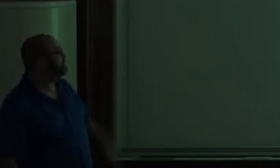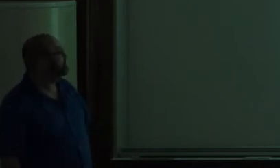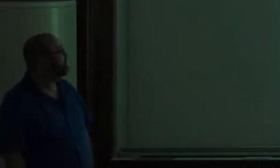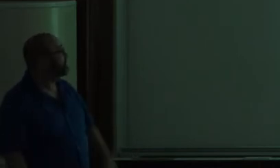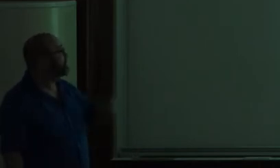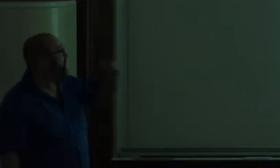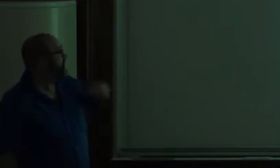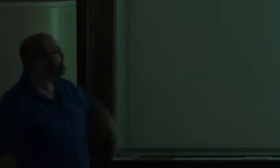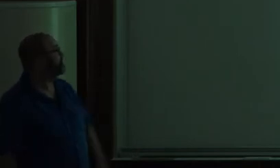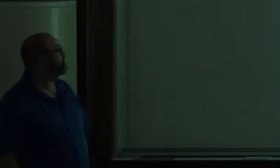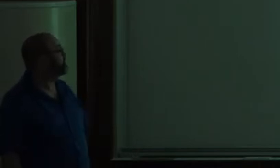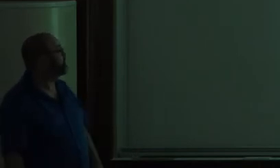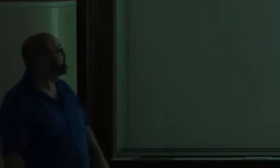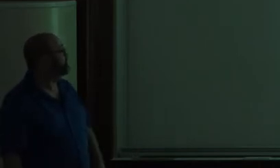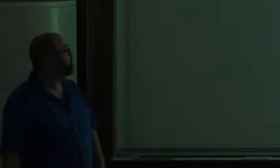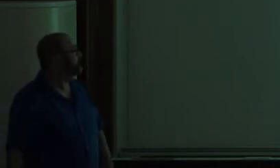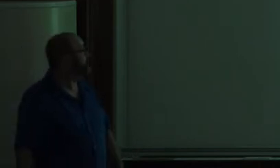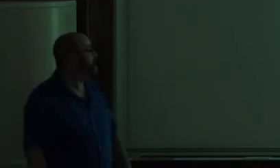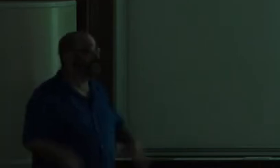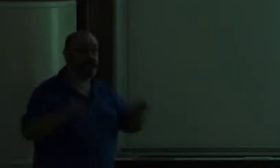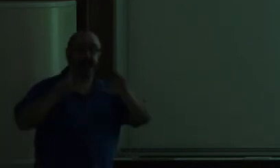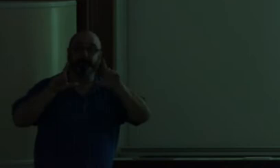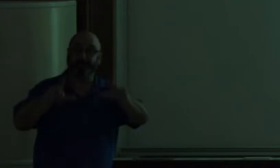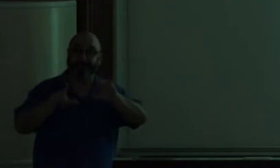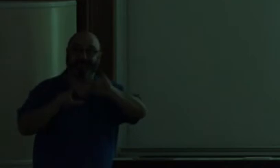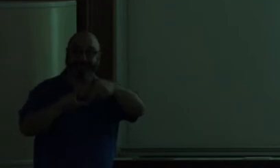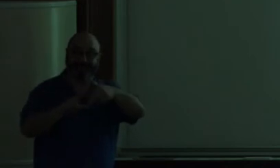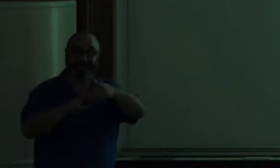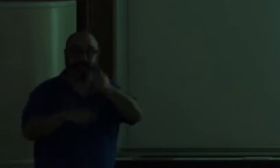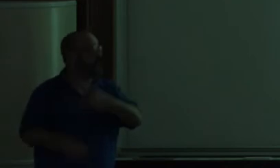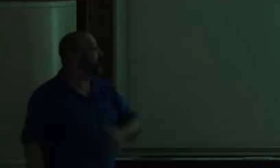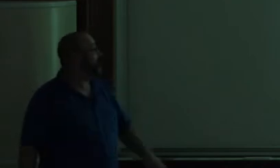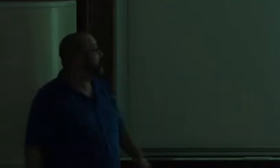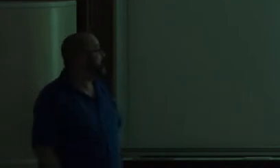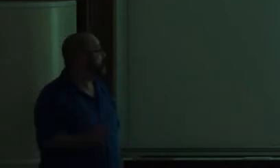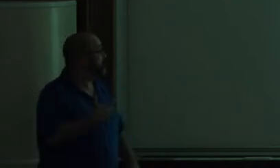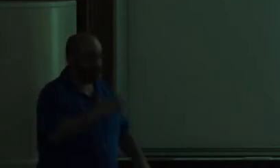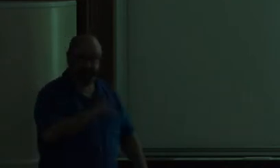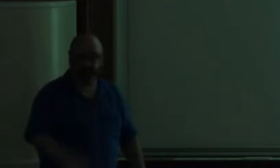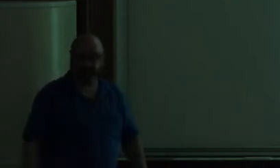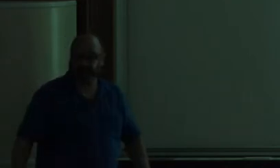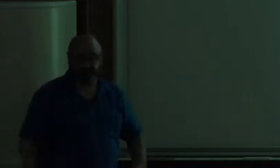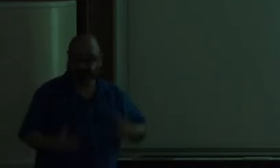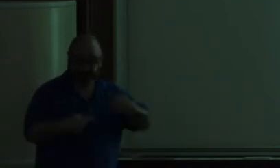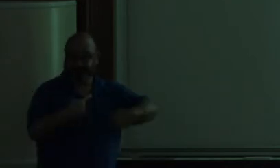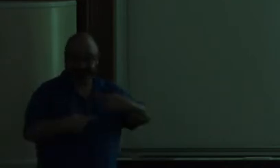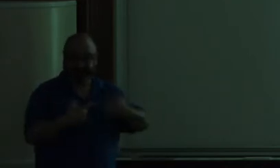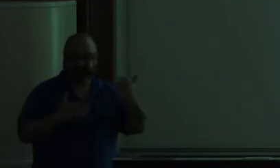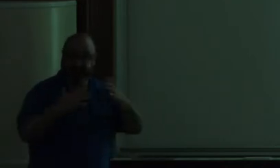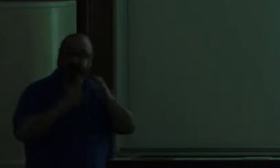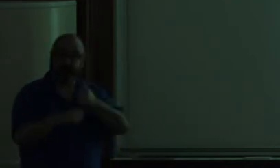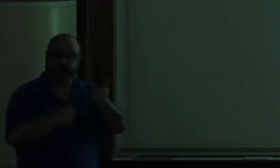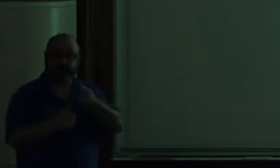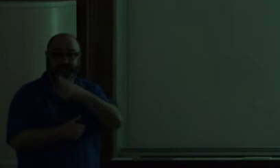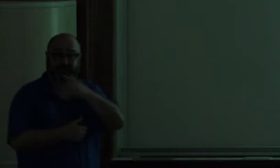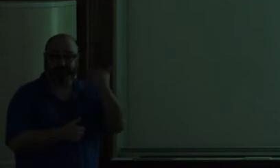de la même manière. Si vous avez, hop, map int sur 1, 2, 3, bah ça va marcher exactement de la même manière. C'est assez